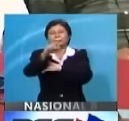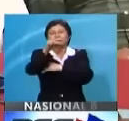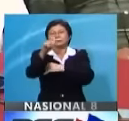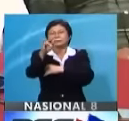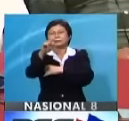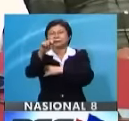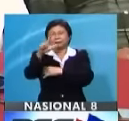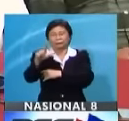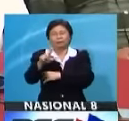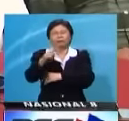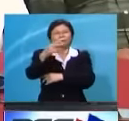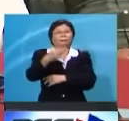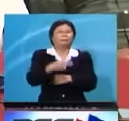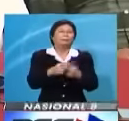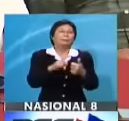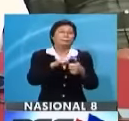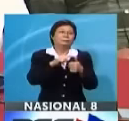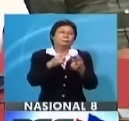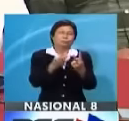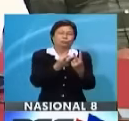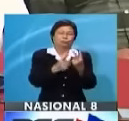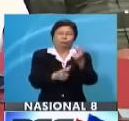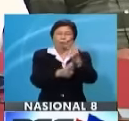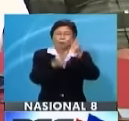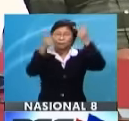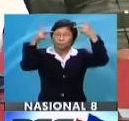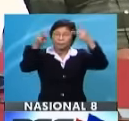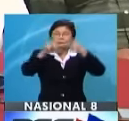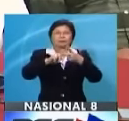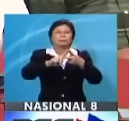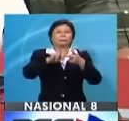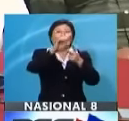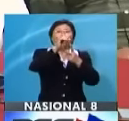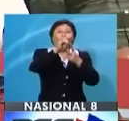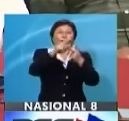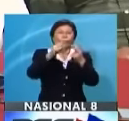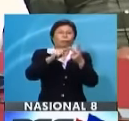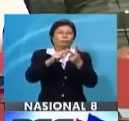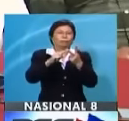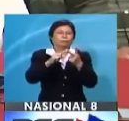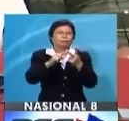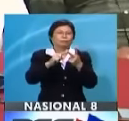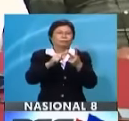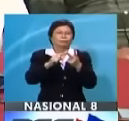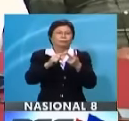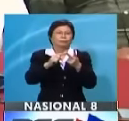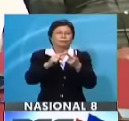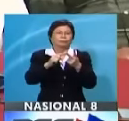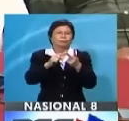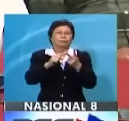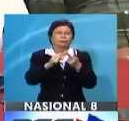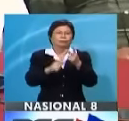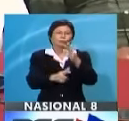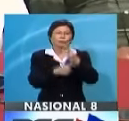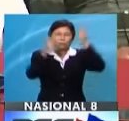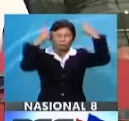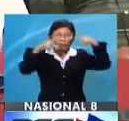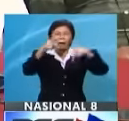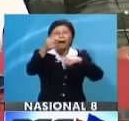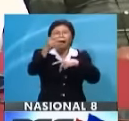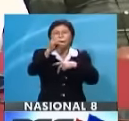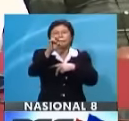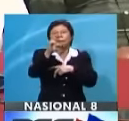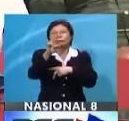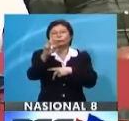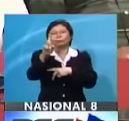Abidin Hassan dan Ong Kim Swee. Vice President kita ada empat, Vice President Aminuddin Hussein,